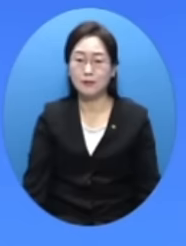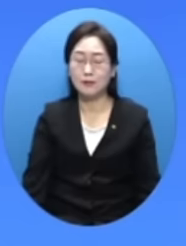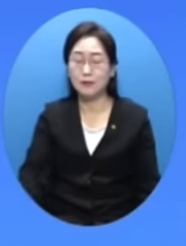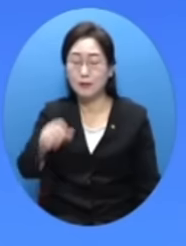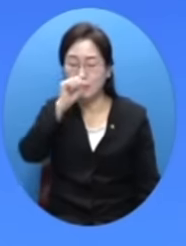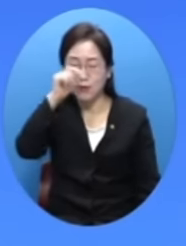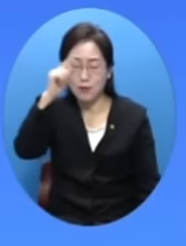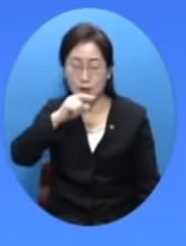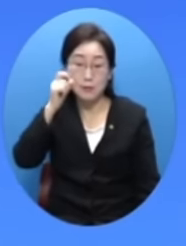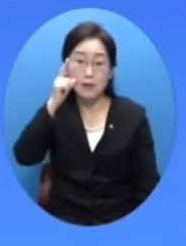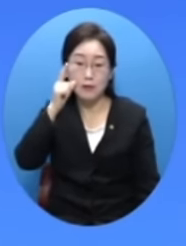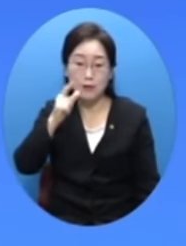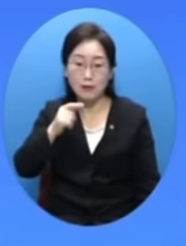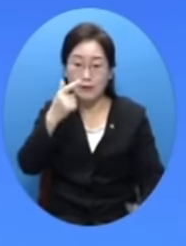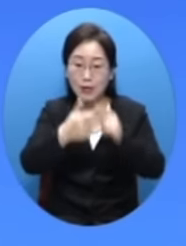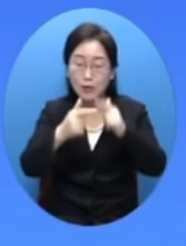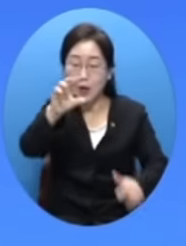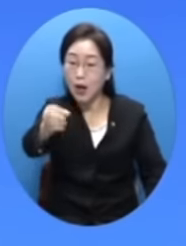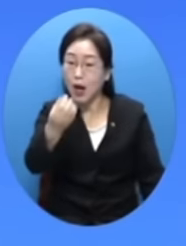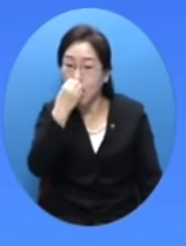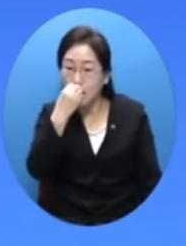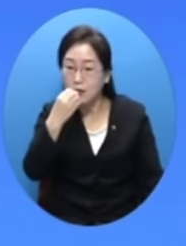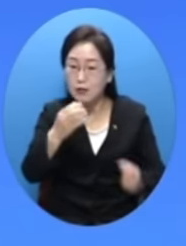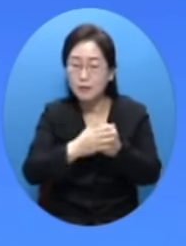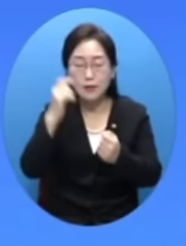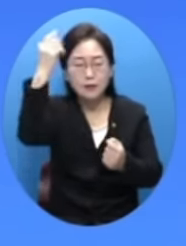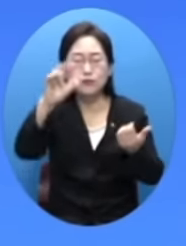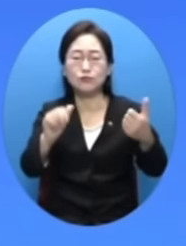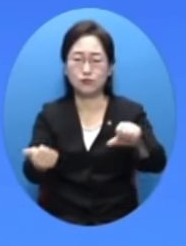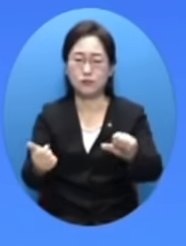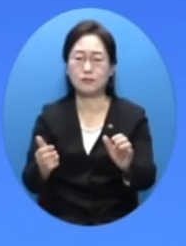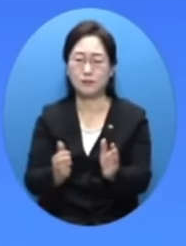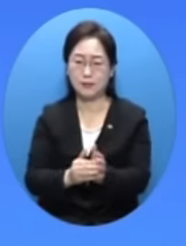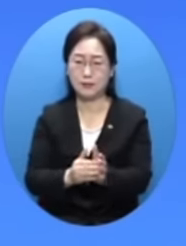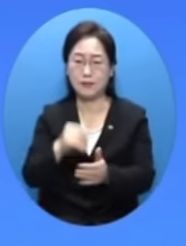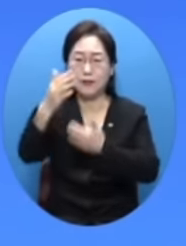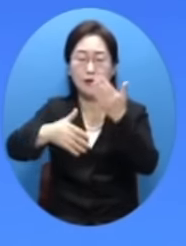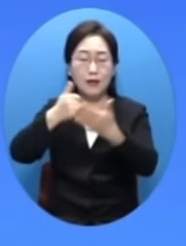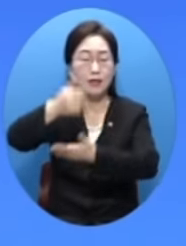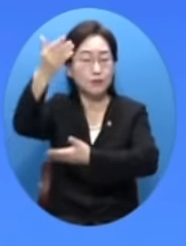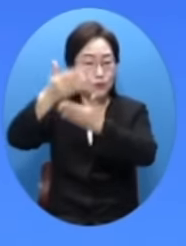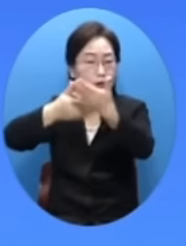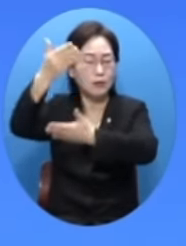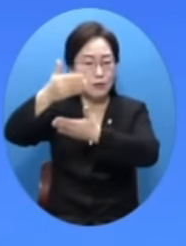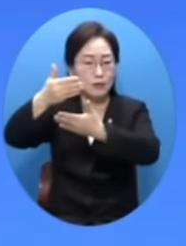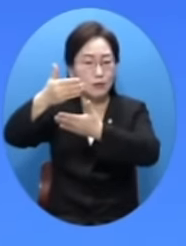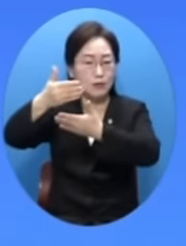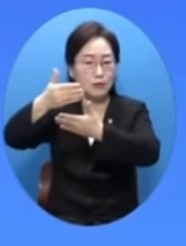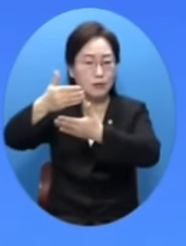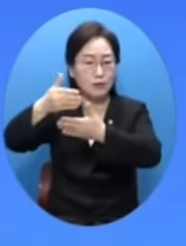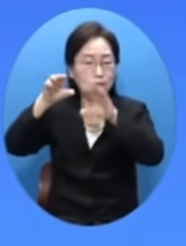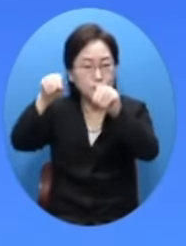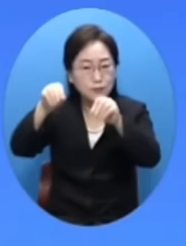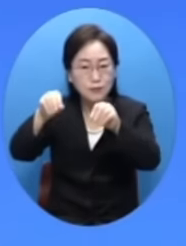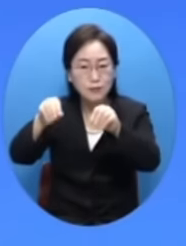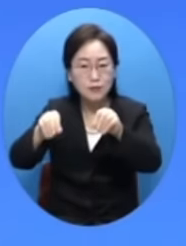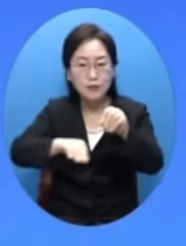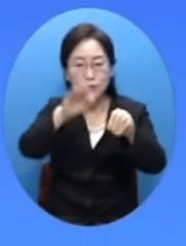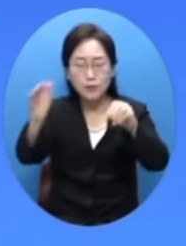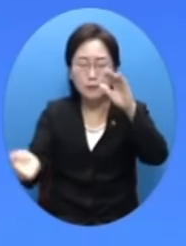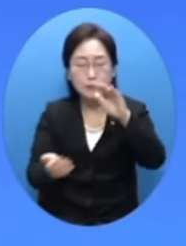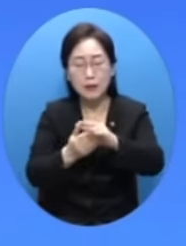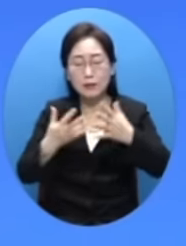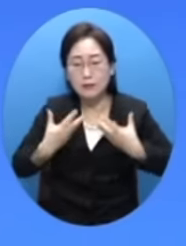선악과를 먹음으로 말미암아 그 영이 죽게 되었고 하나님과의 관계가 단절되어서 우리는 절대 절망의